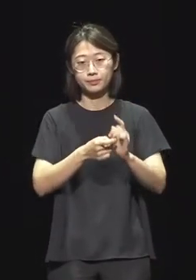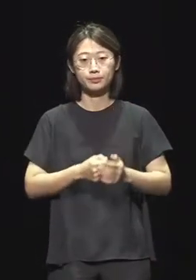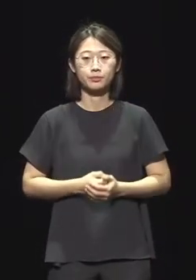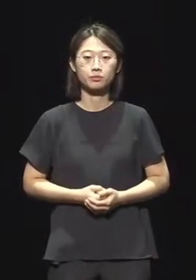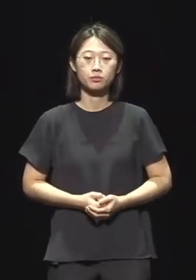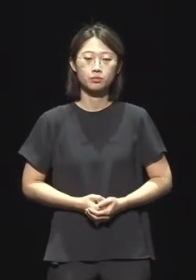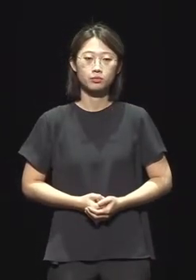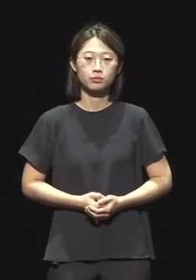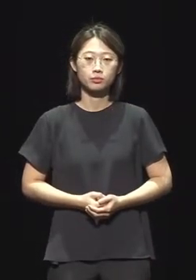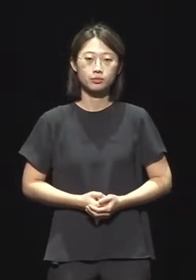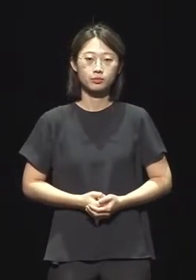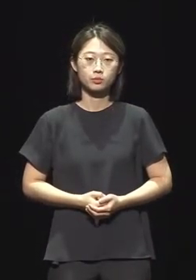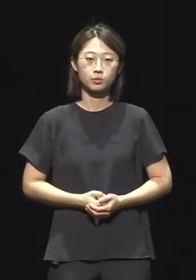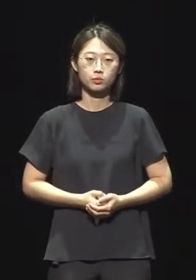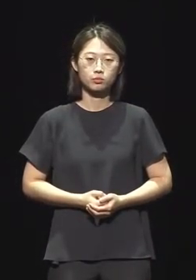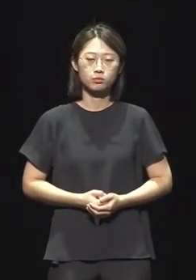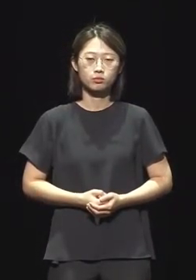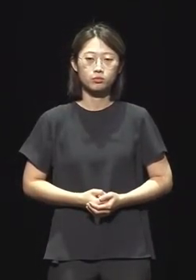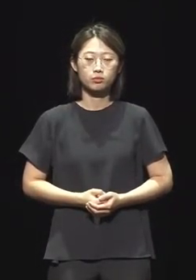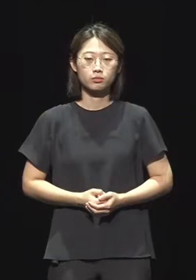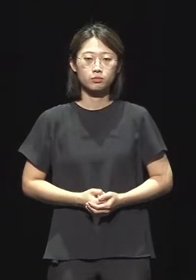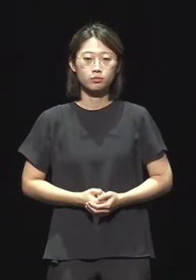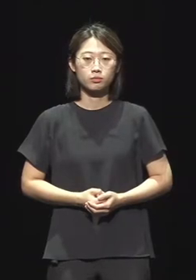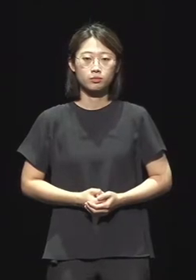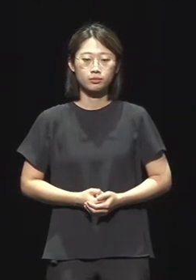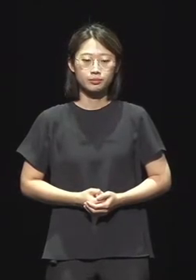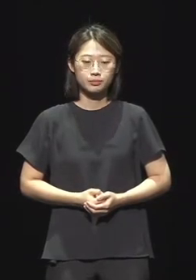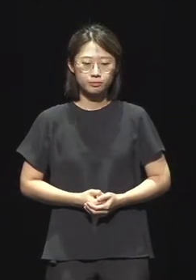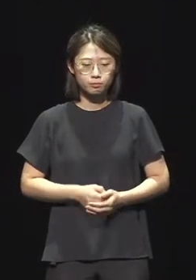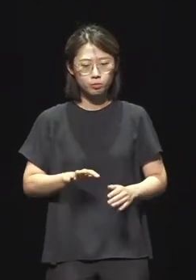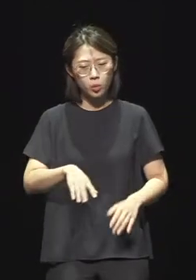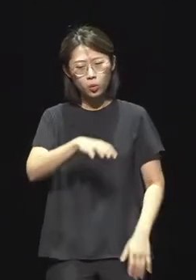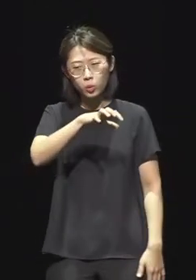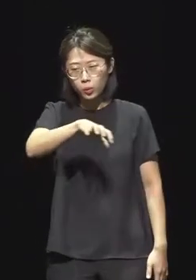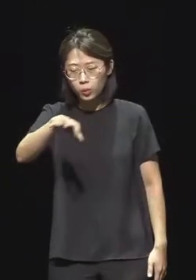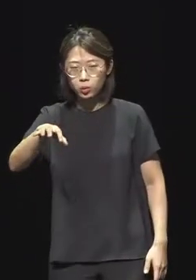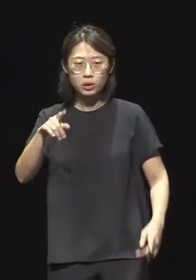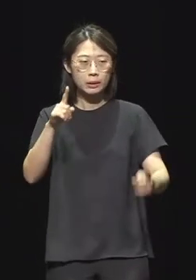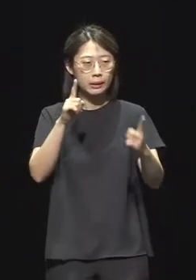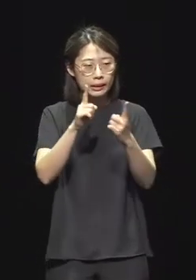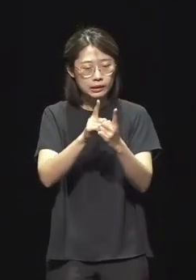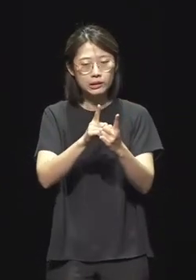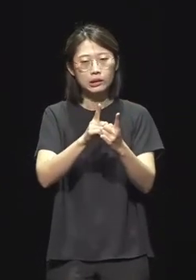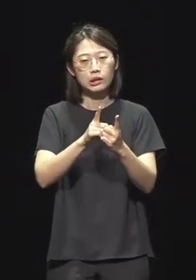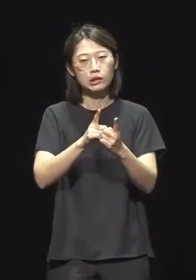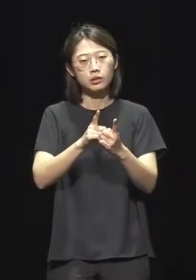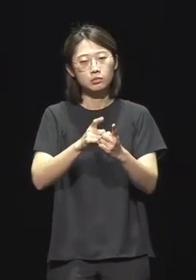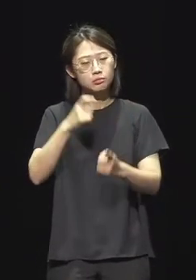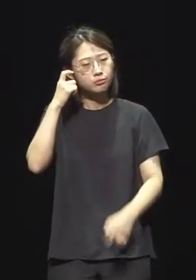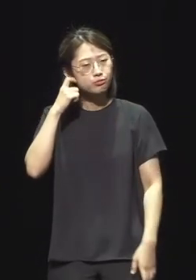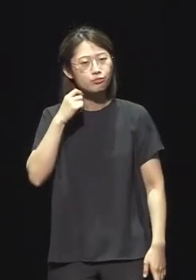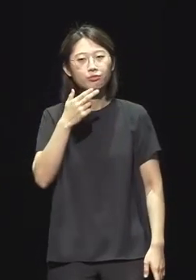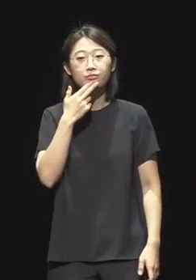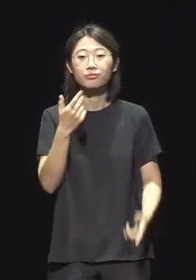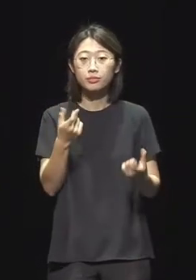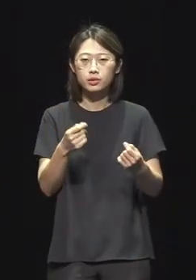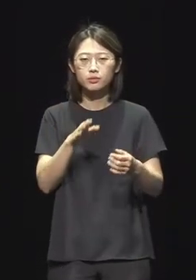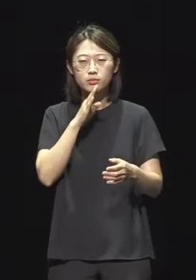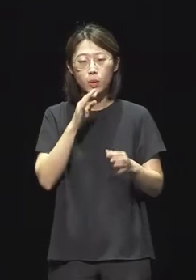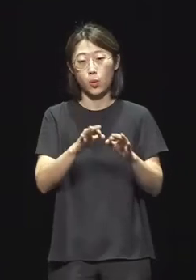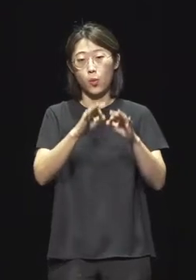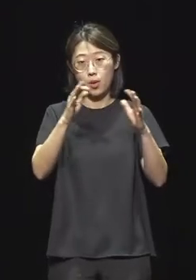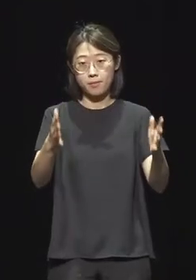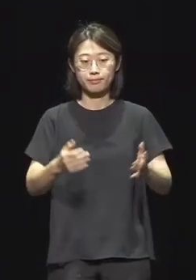행사가 대체되었는데 아무래도 현장의 생동감을 느끼기에는 좀 부족했죠. 정말 오랜만입니다.